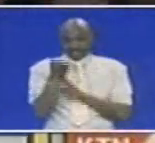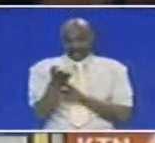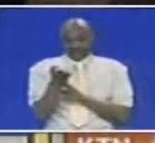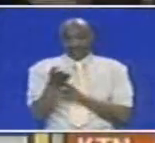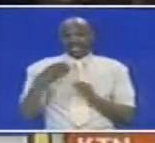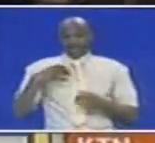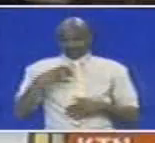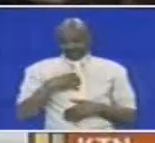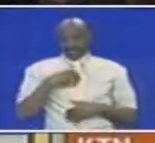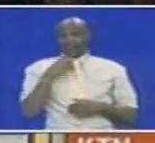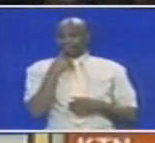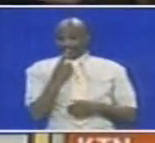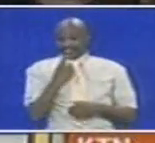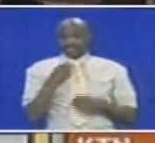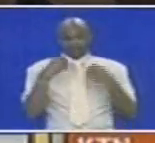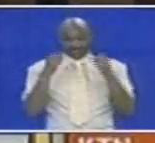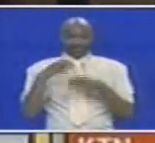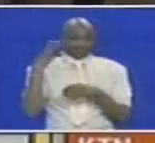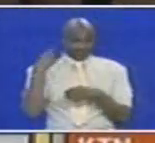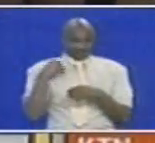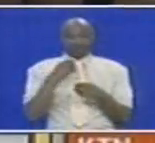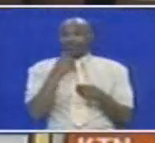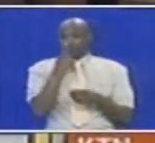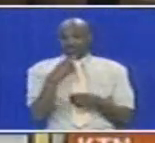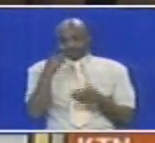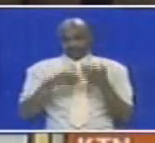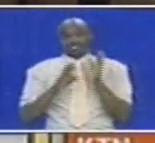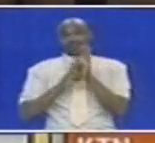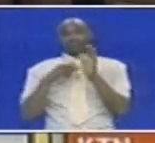mstaafu Daniel Arap Moi aliwakilishwa na wakili Ochieng Oduol.